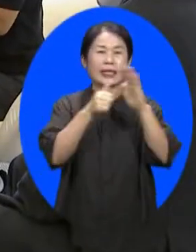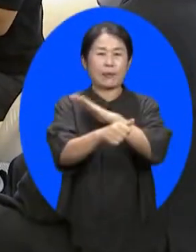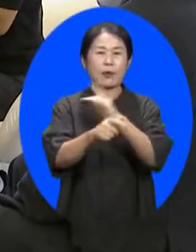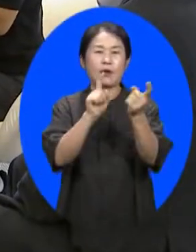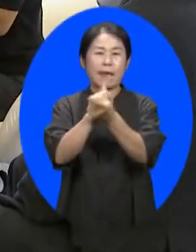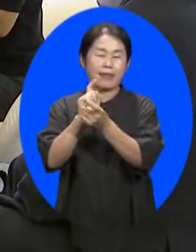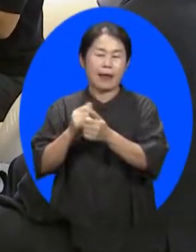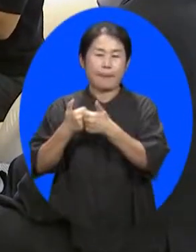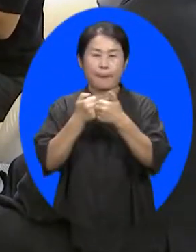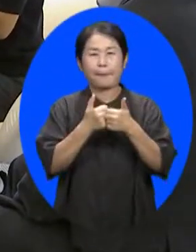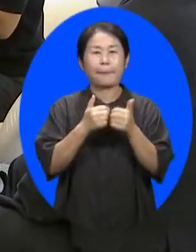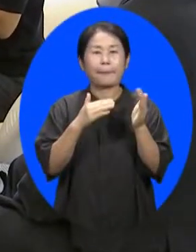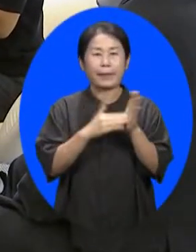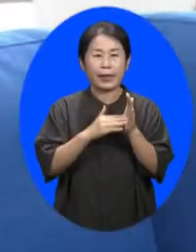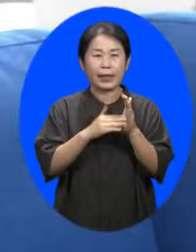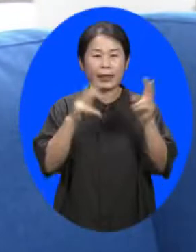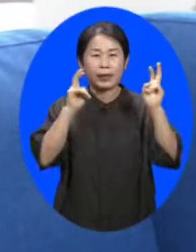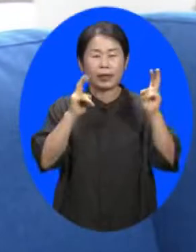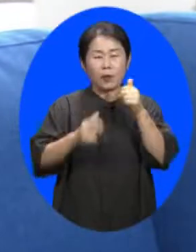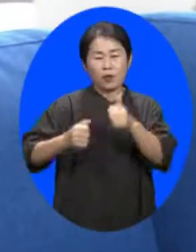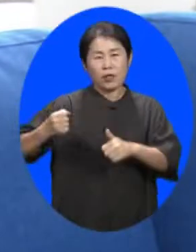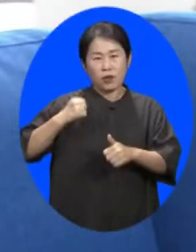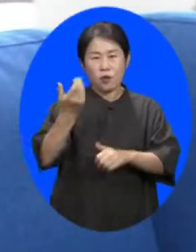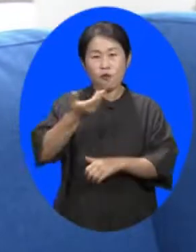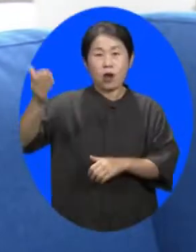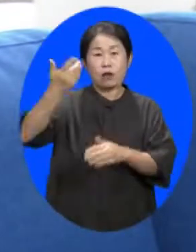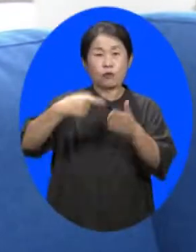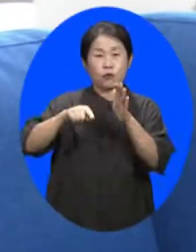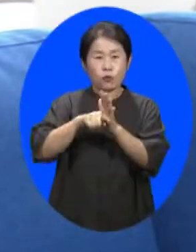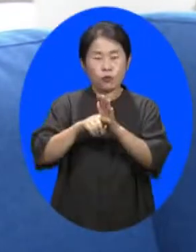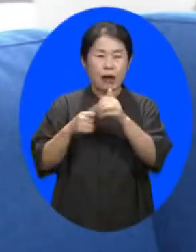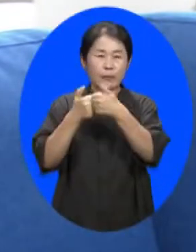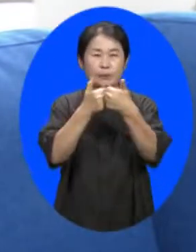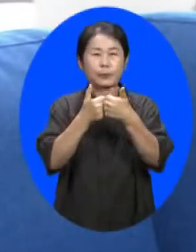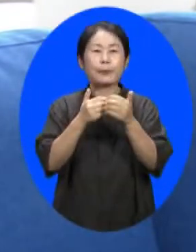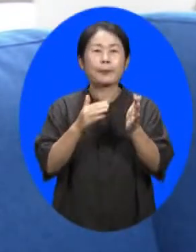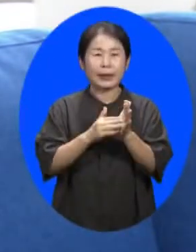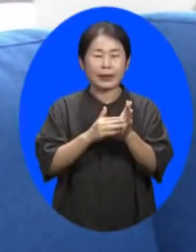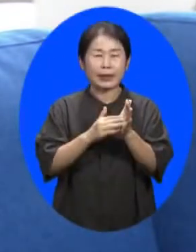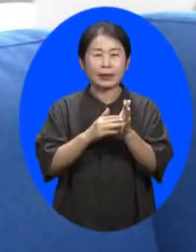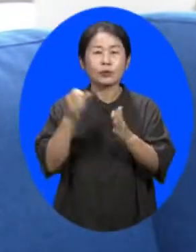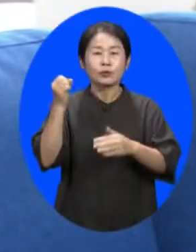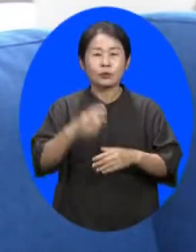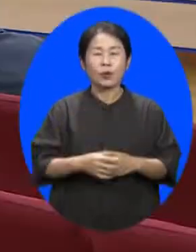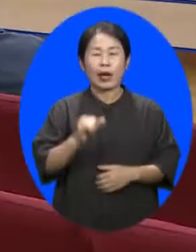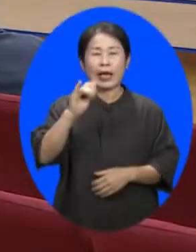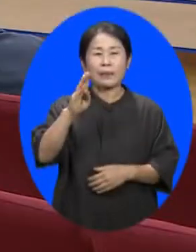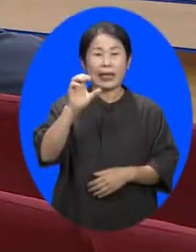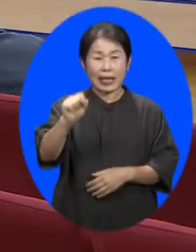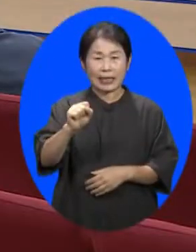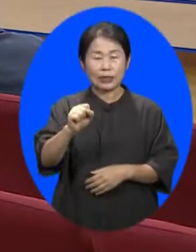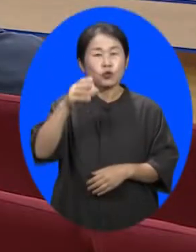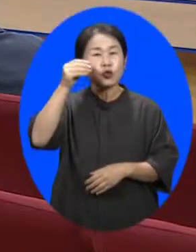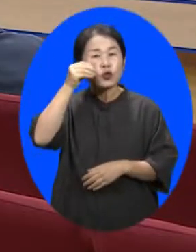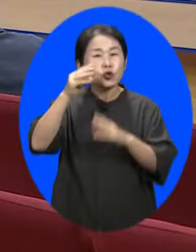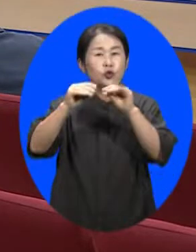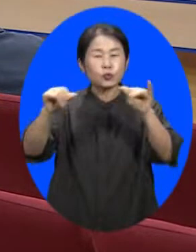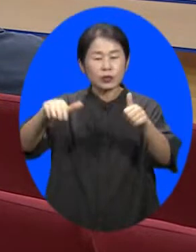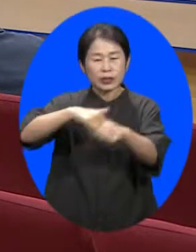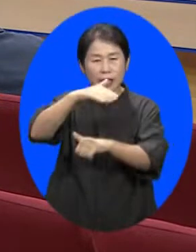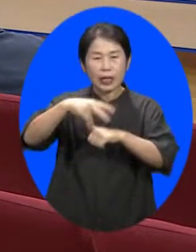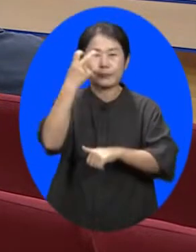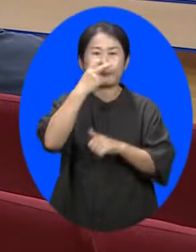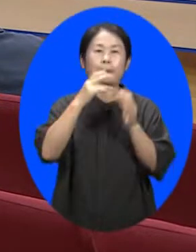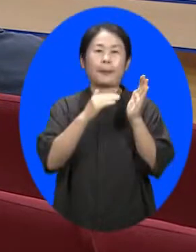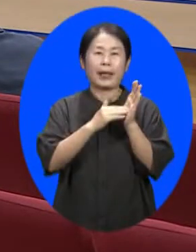기업 대표자 와 간담회를 갖고 기업경쟁력 강화를 위한 방안을 논의했으며 이어 ibs 유효